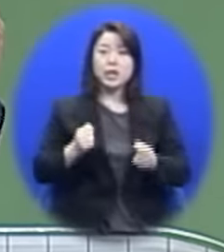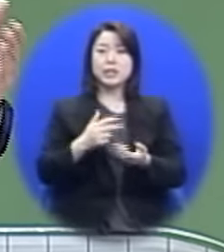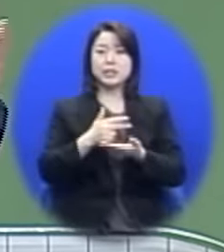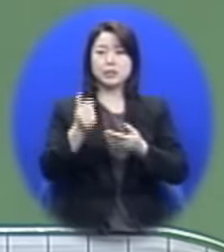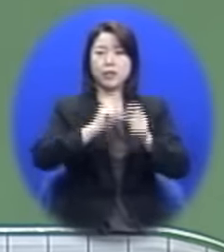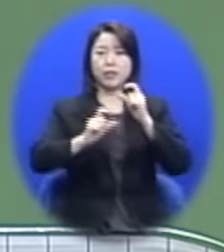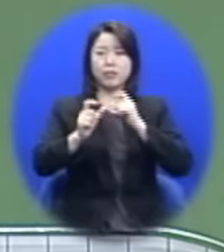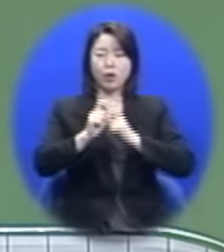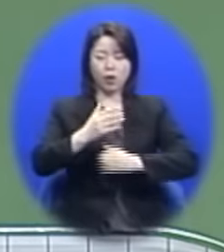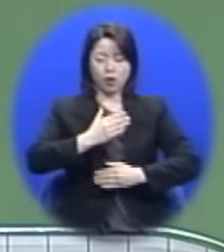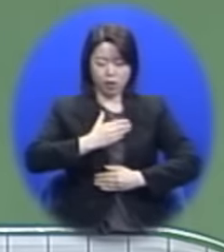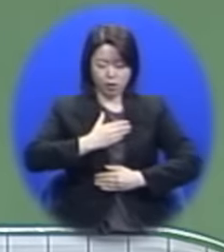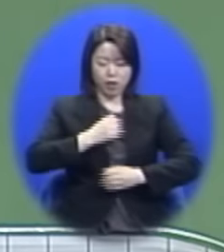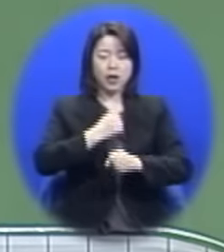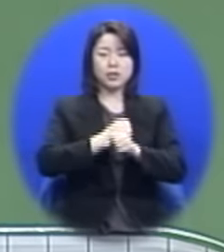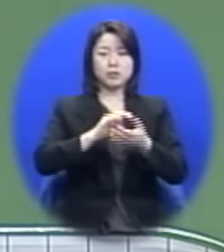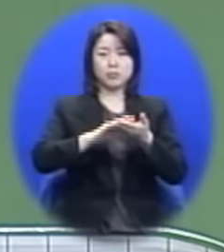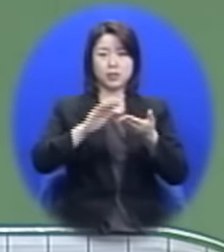더욱 어미하십니다.